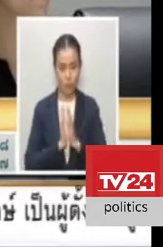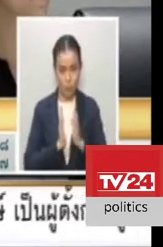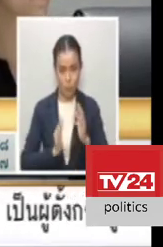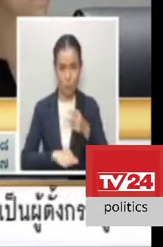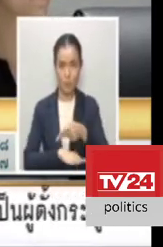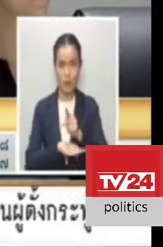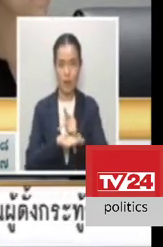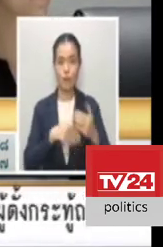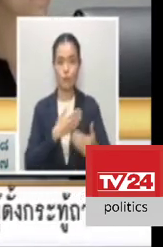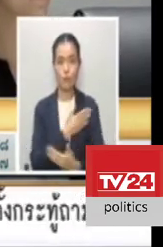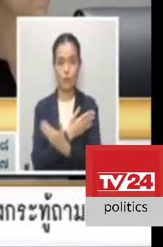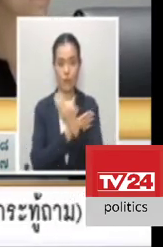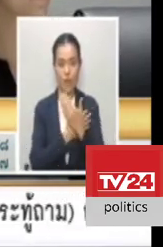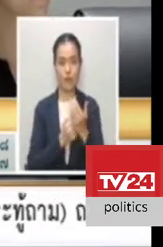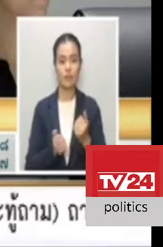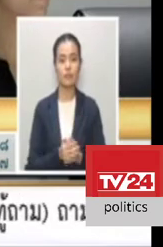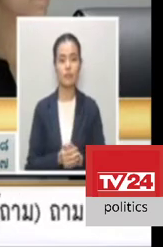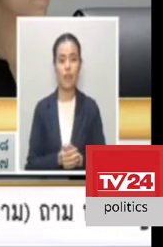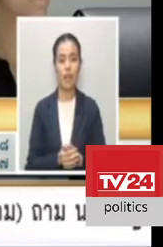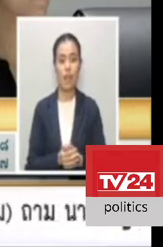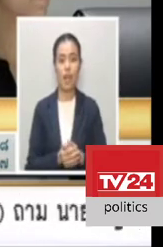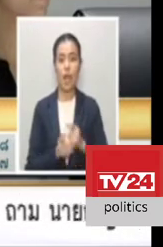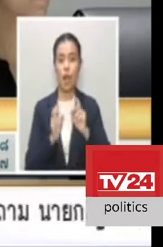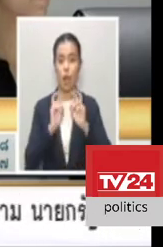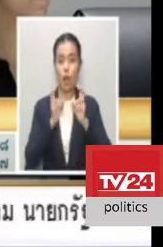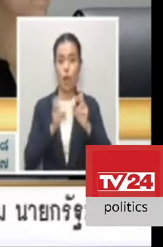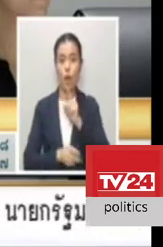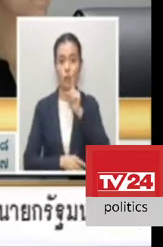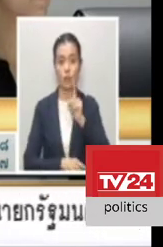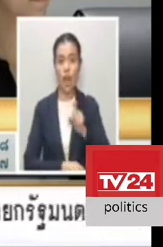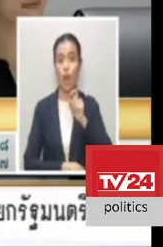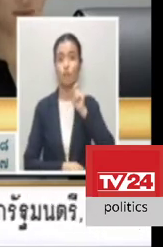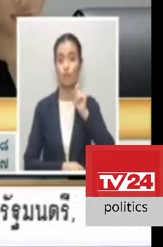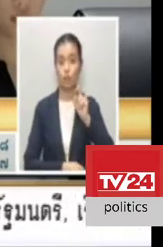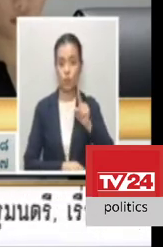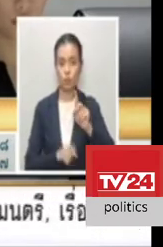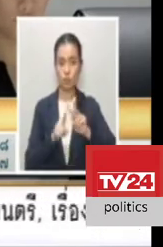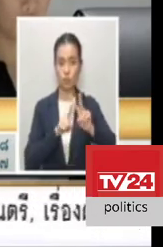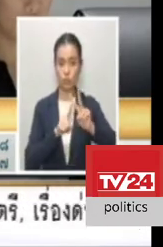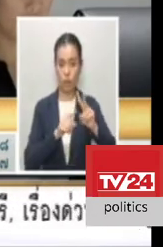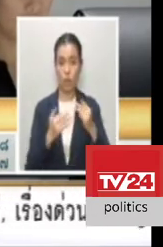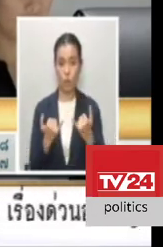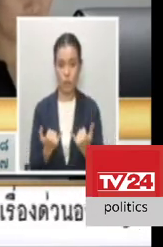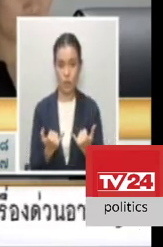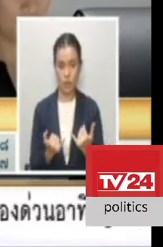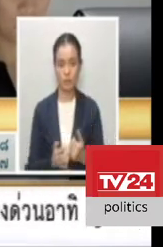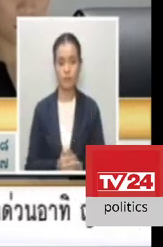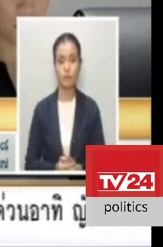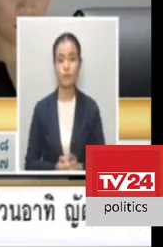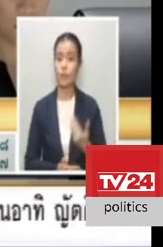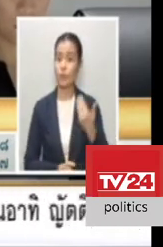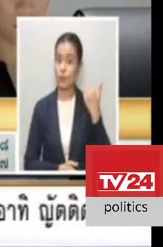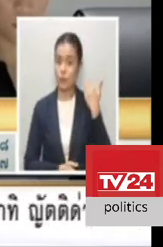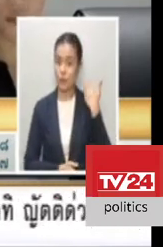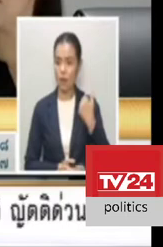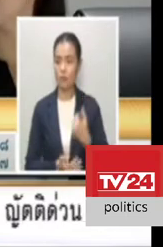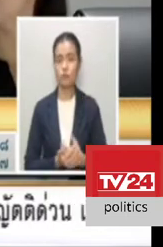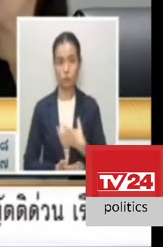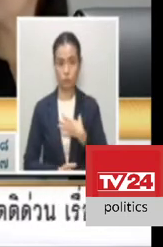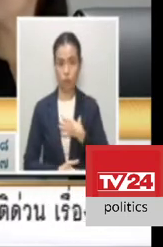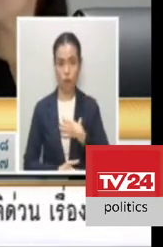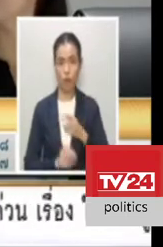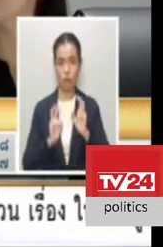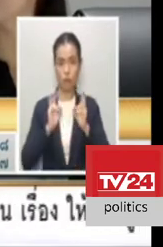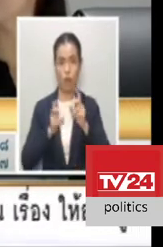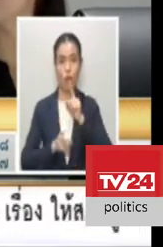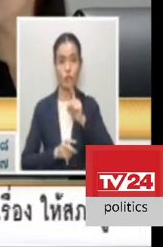ให้โอกาสดิฉันได้ตั้งกระทู้ถามสดเป็นกระทู้ที่2ของวันนี้ซึ่งเดิมทีดิฉันต้องการตั้งกระทู้ถ